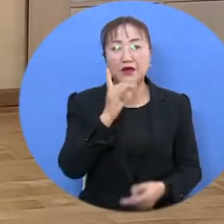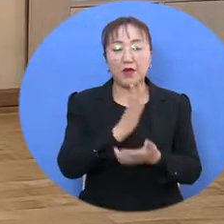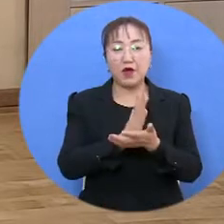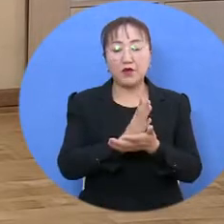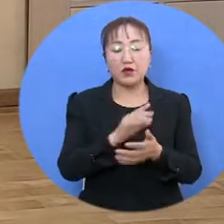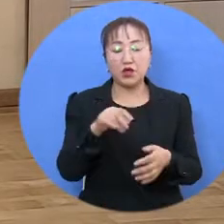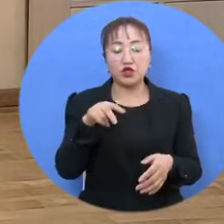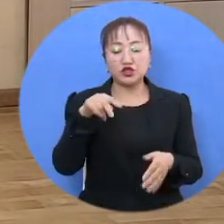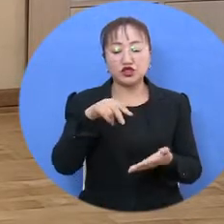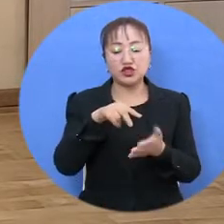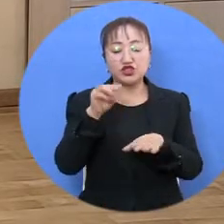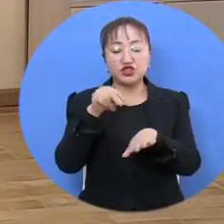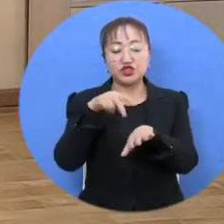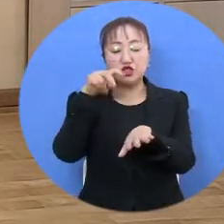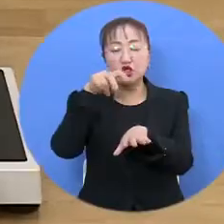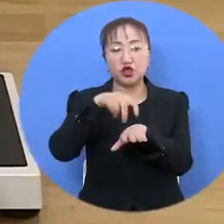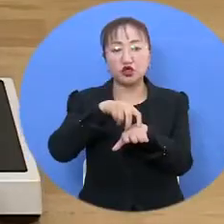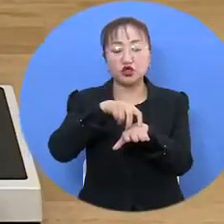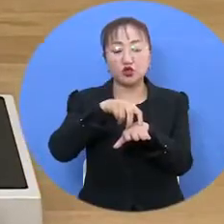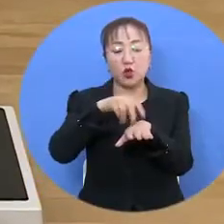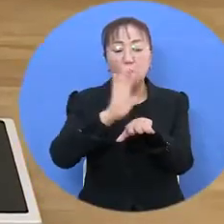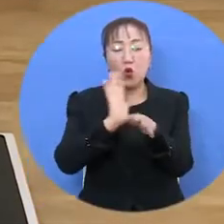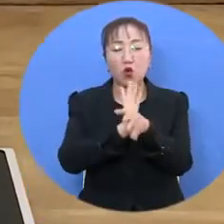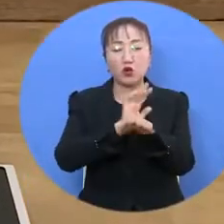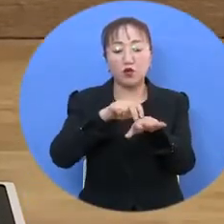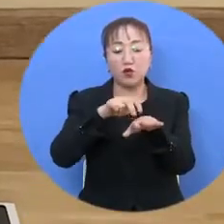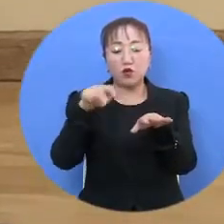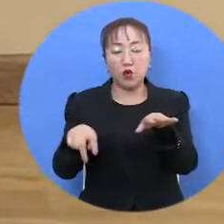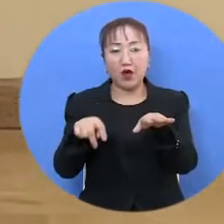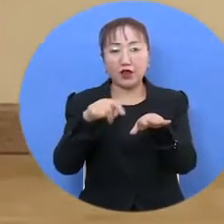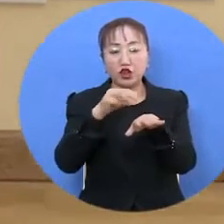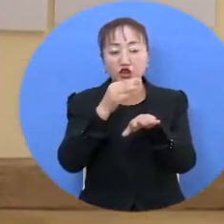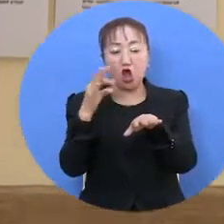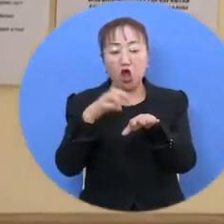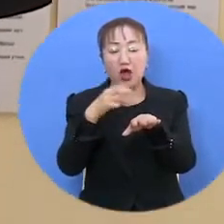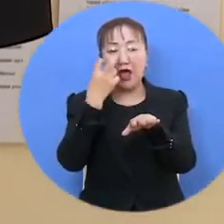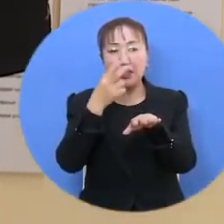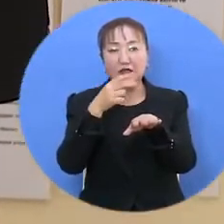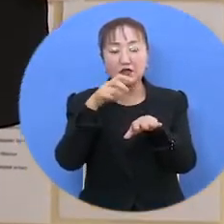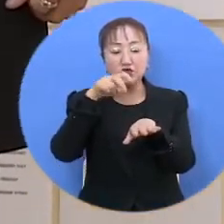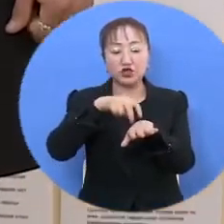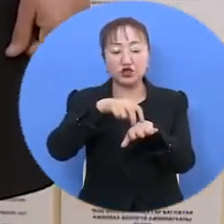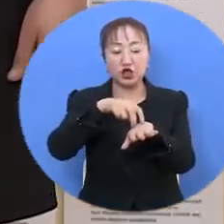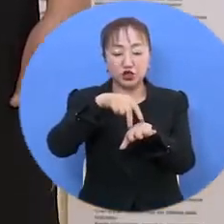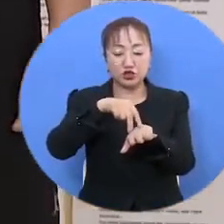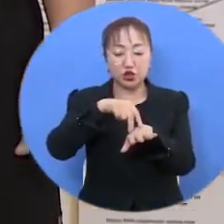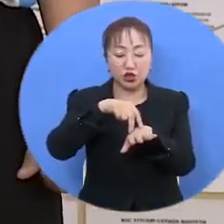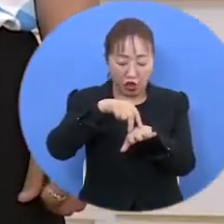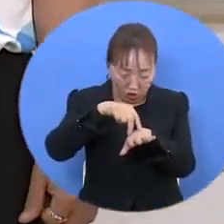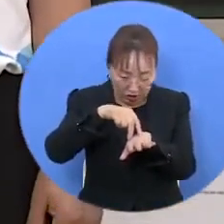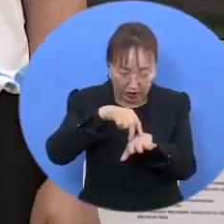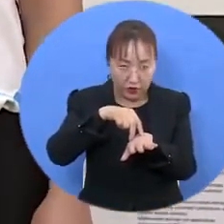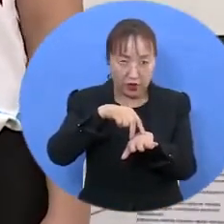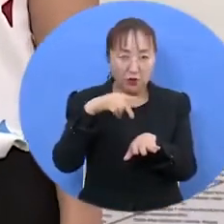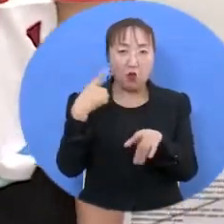харна. Тэгэхгүй бол доошоогоо жин дээр гар зогсчоод доошоо харах юм бол буруу гарах магадлал өндөр байгаа шүү хүүхдүүдээ. За